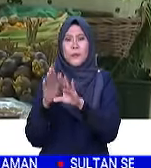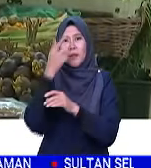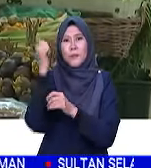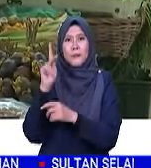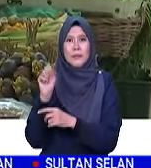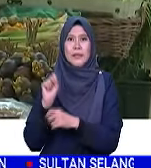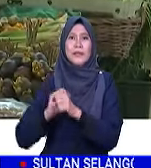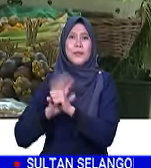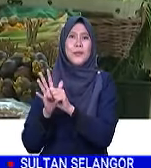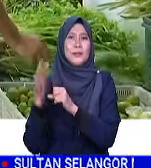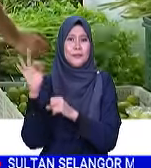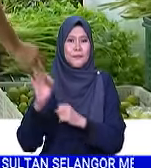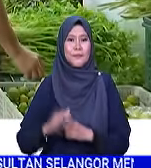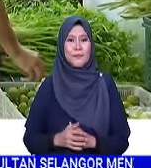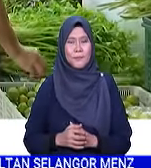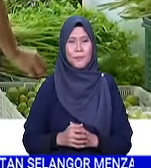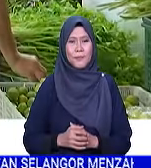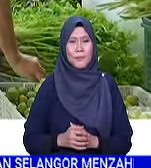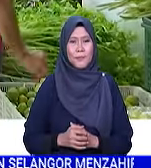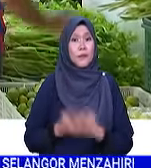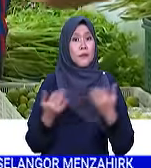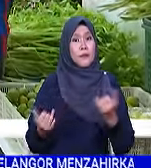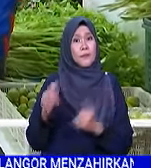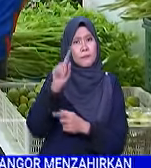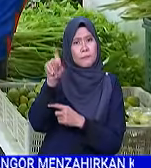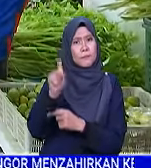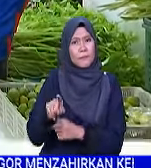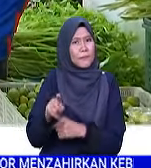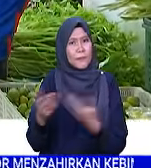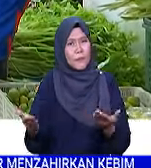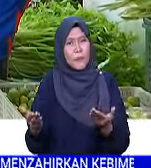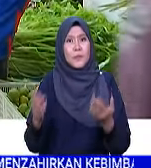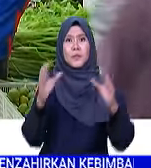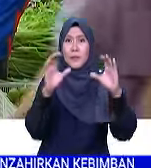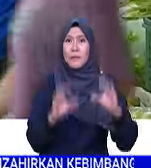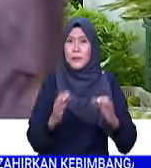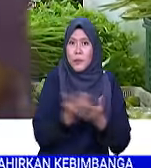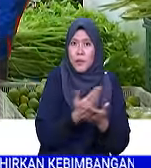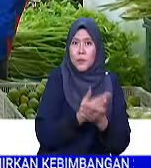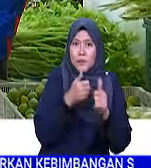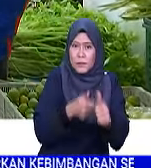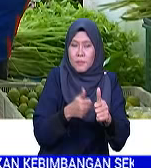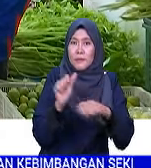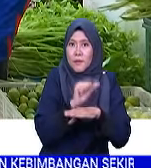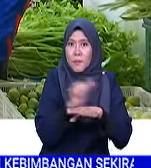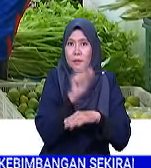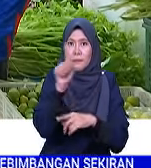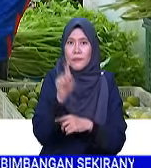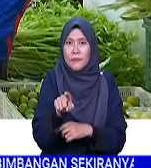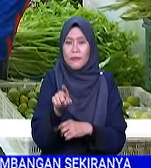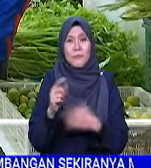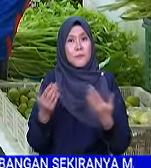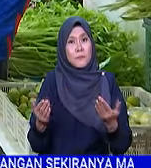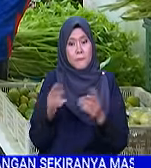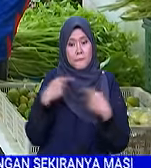kes COVID-19. Namun persoalannya, adakah norma baharu masih dipraktikkan di sini?